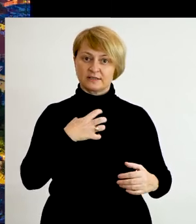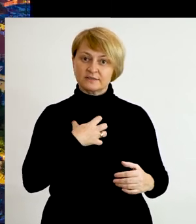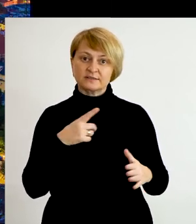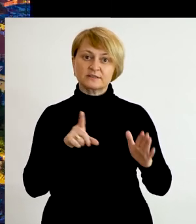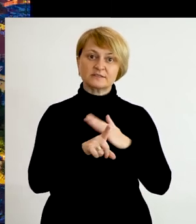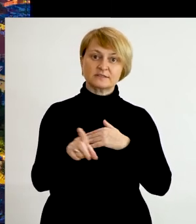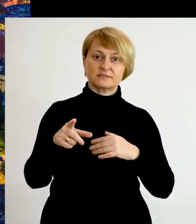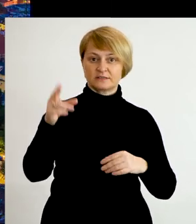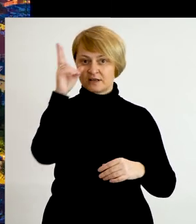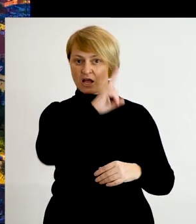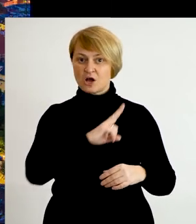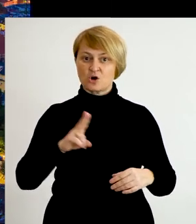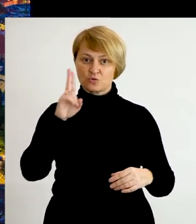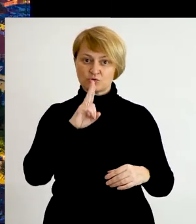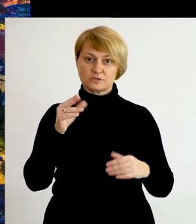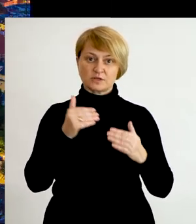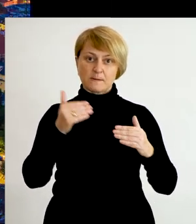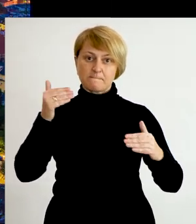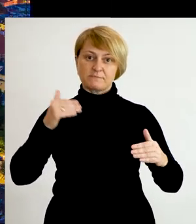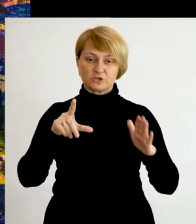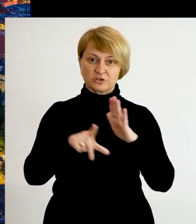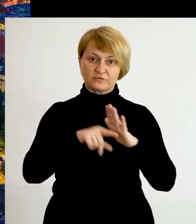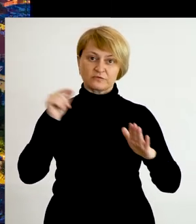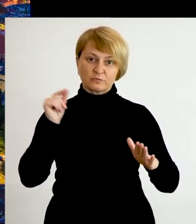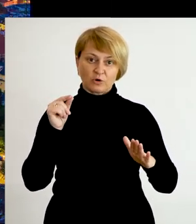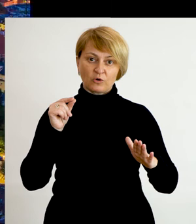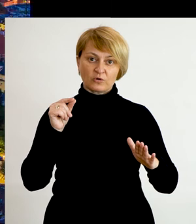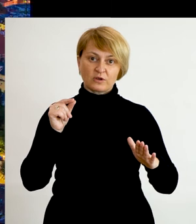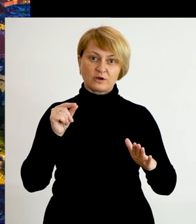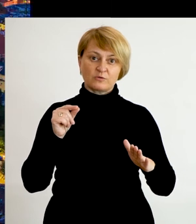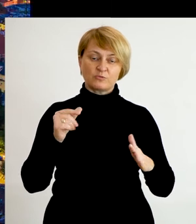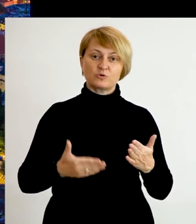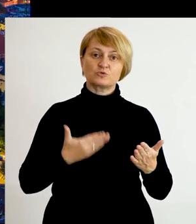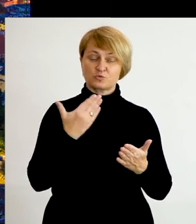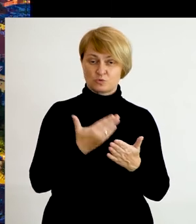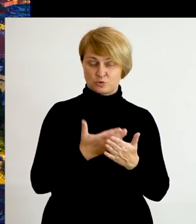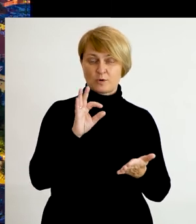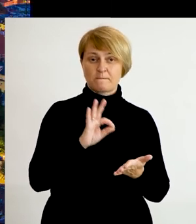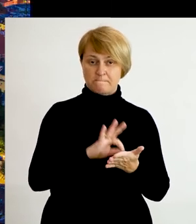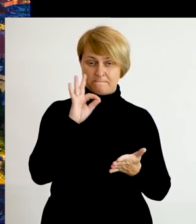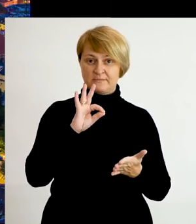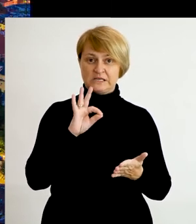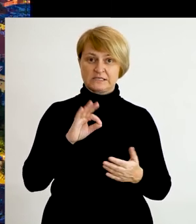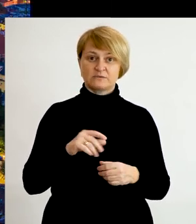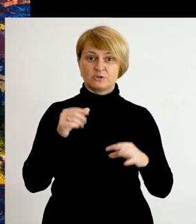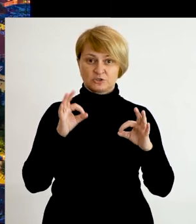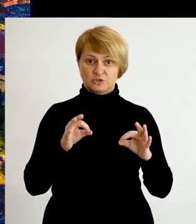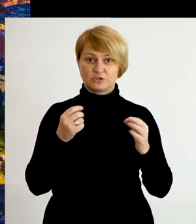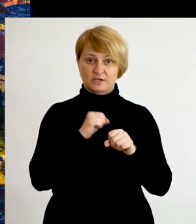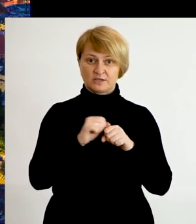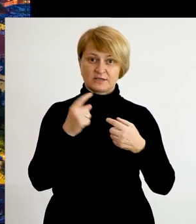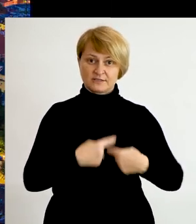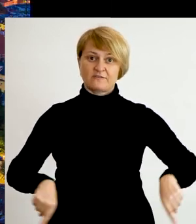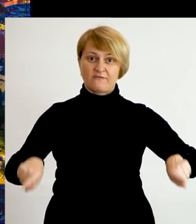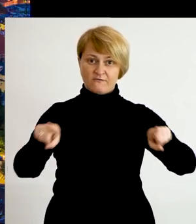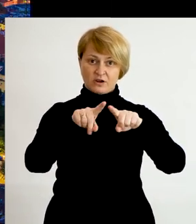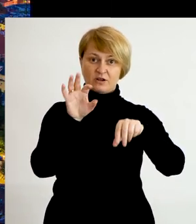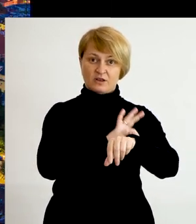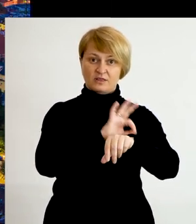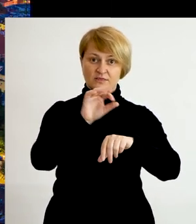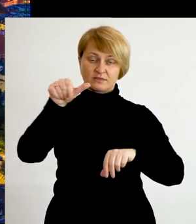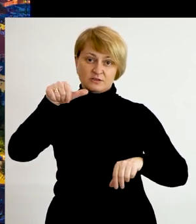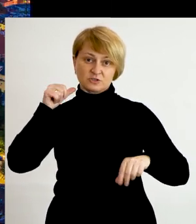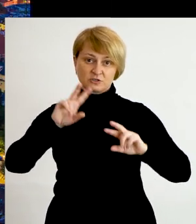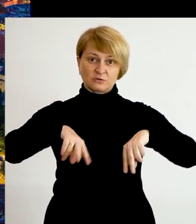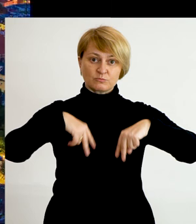o tą inwestycję. Jeszcze przed wyborami złożyłem takie swoje zapewnienie i dzisiaj jest realizacja tego projektu.